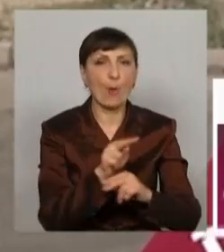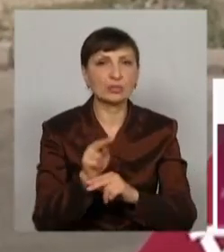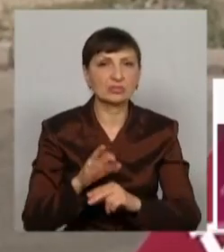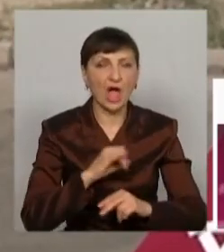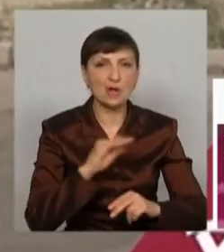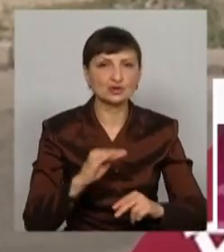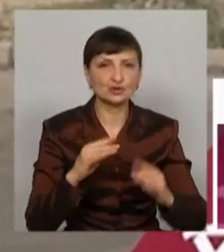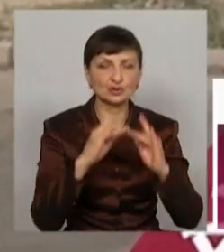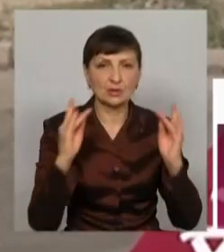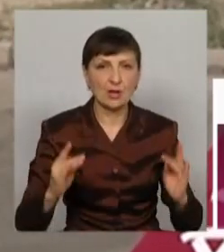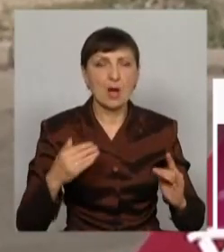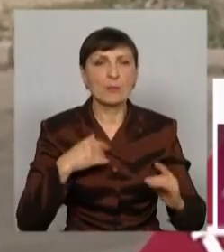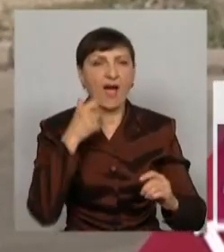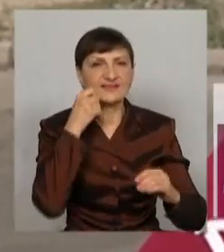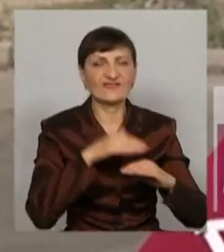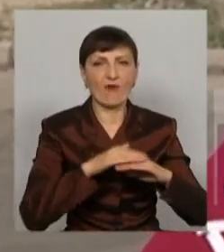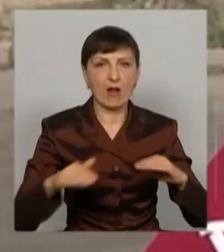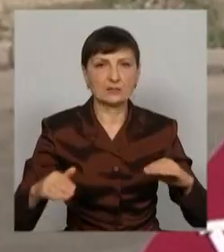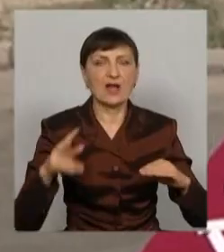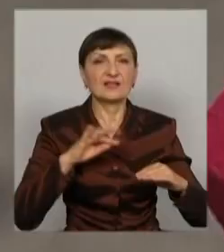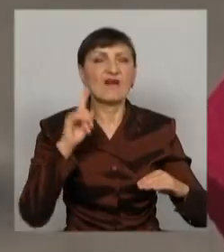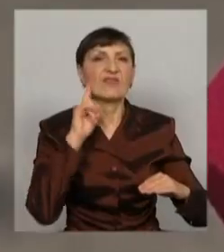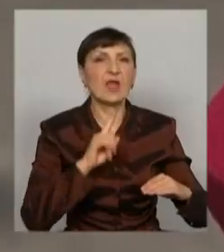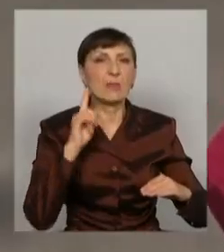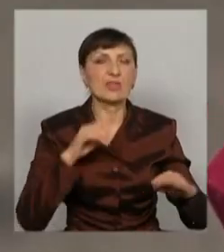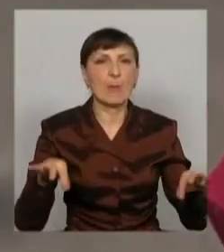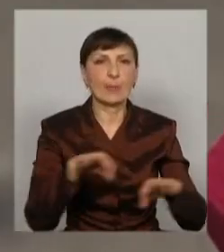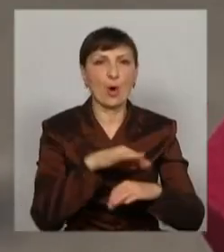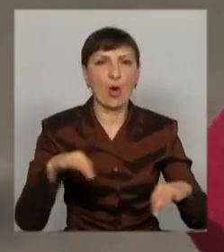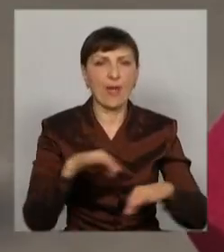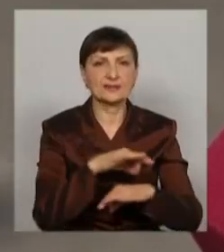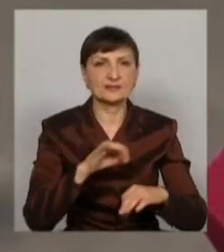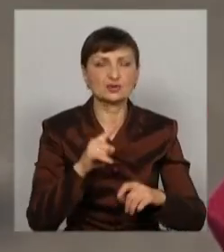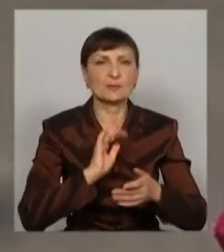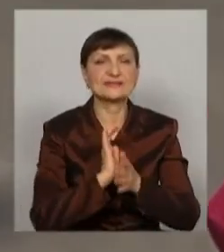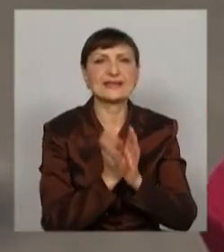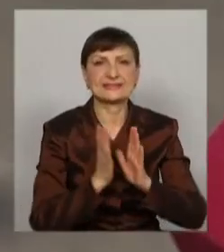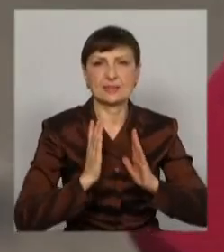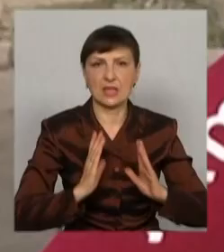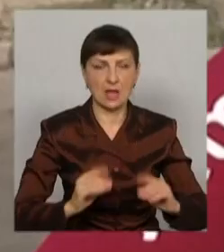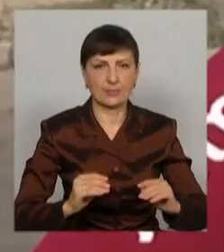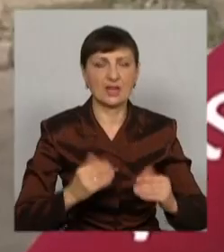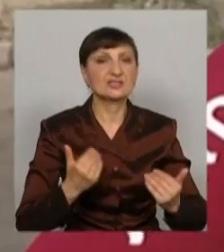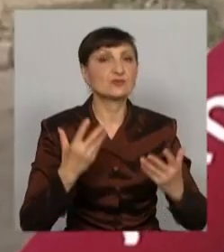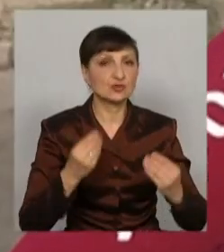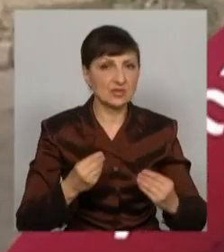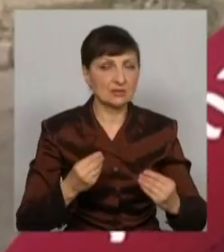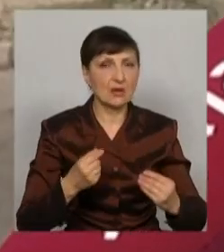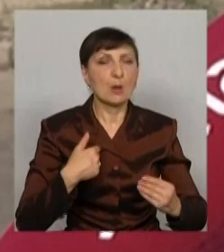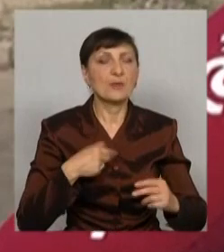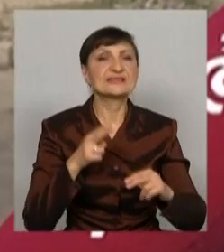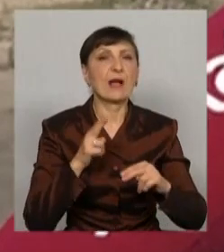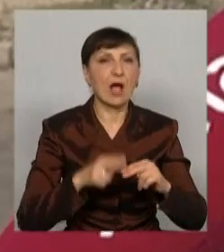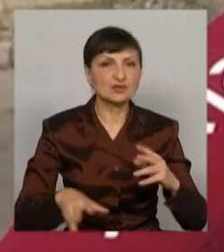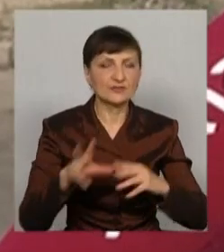эстакады, мы положили асфальт для временного проезда, чтобы снять социальную напряженность. На сегодняшний день мы, значит, заканчивая